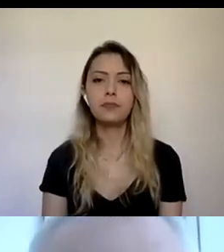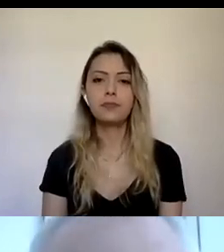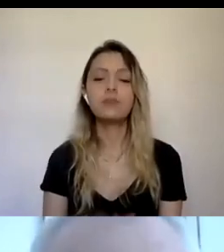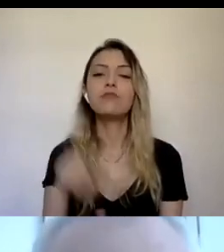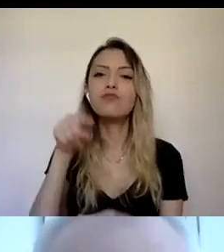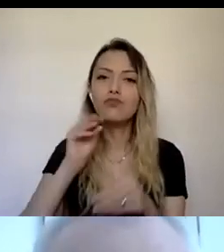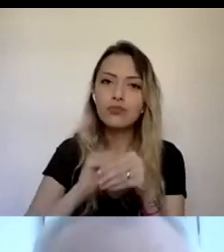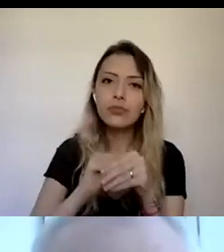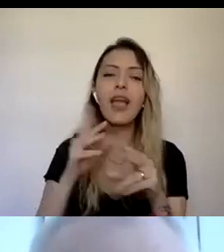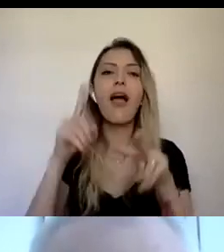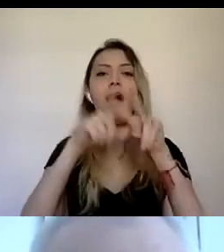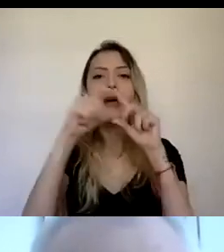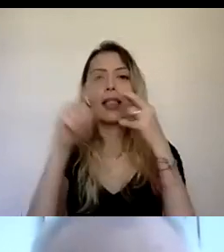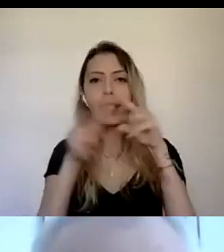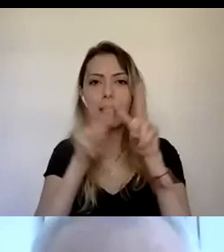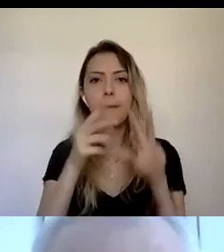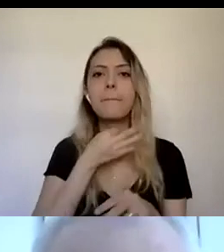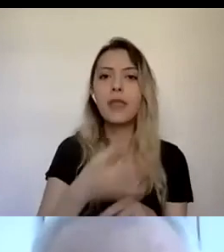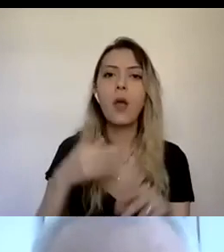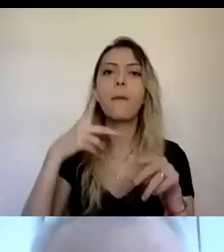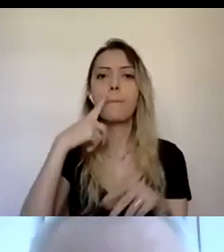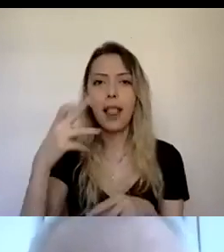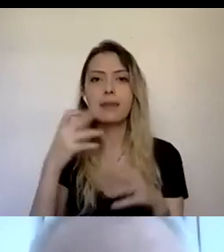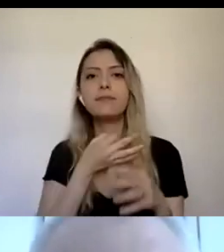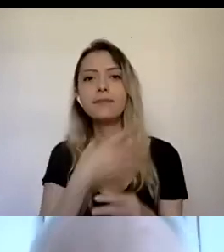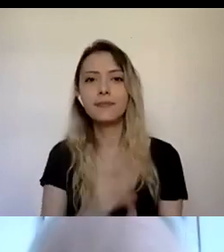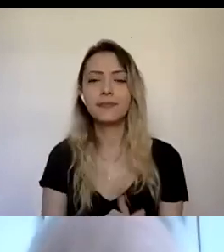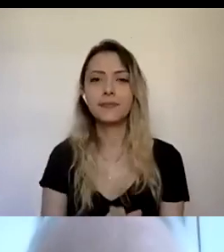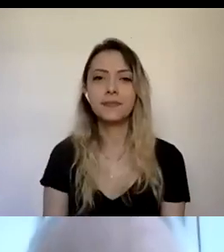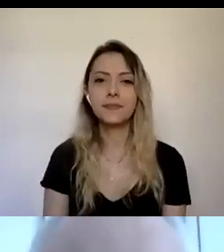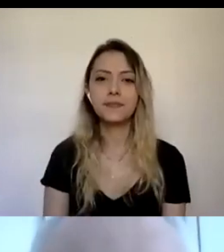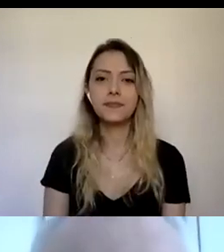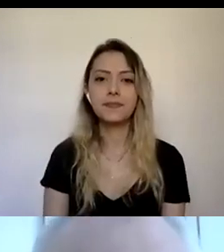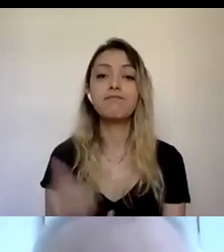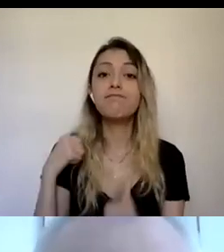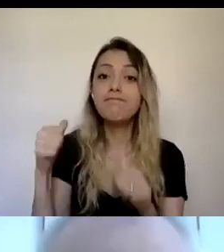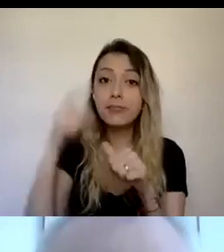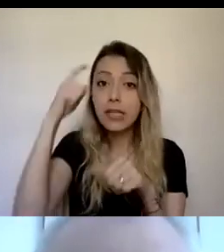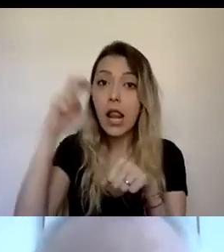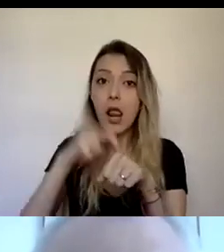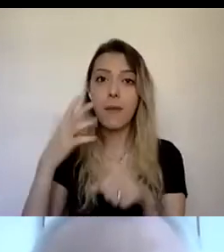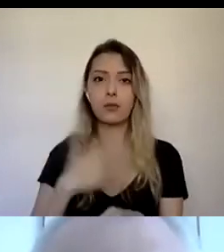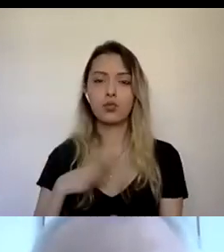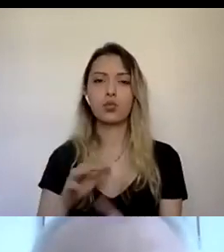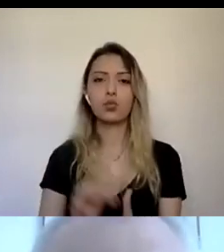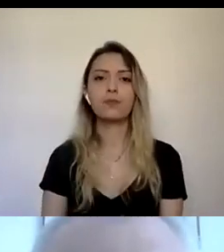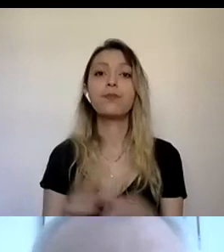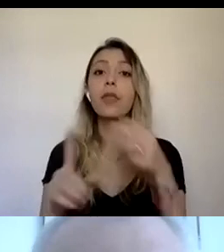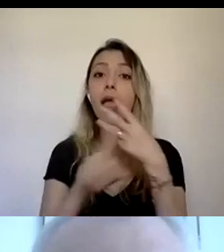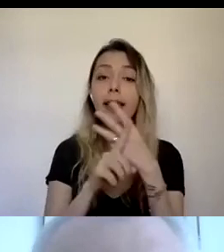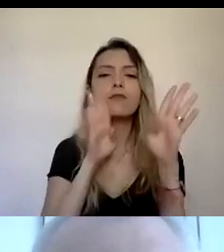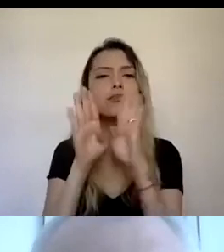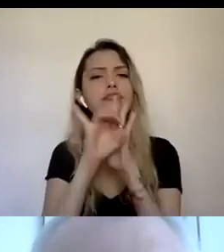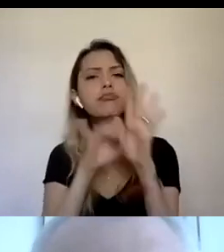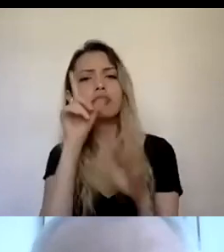Adem'e teşekkür ediyoruz, hem Pelin'e teşekkür ediyoruz. Tekrar hatırlatmak istiyoruz. Etkinizin sosyal medya